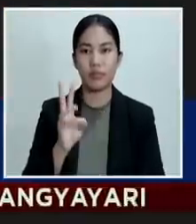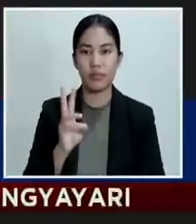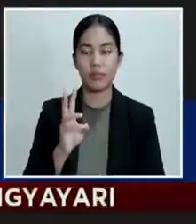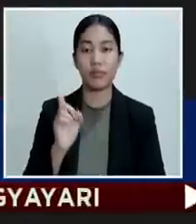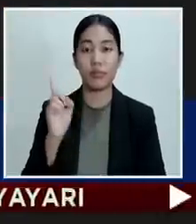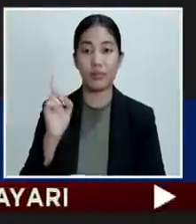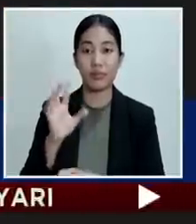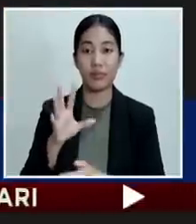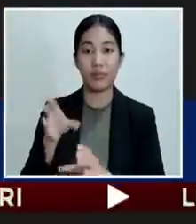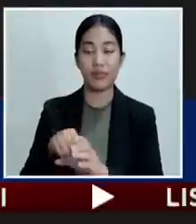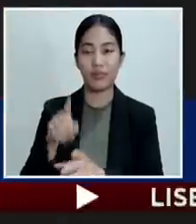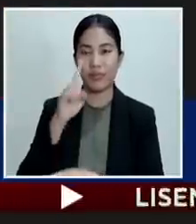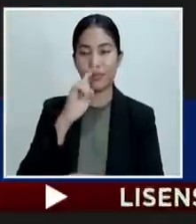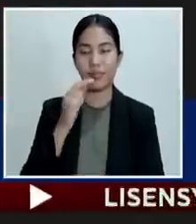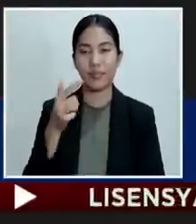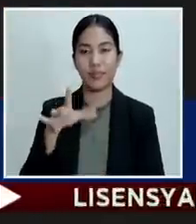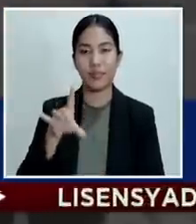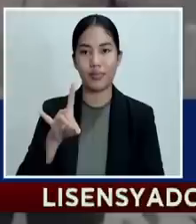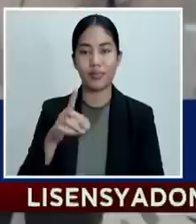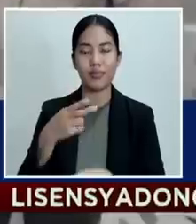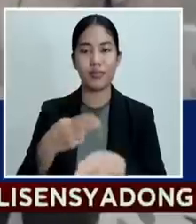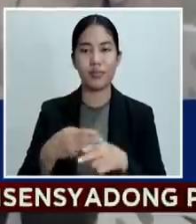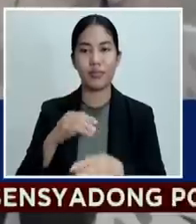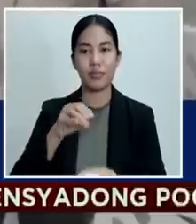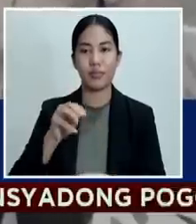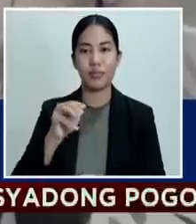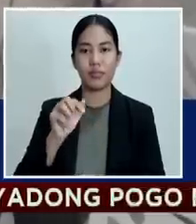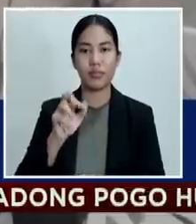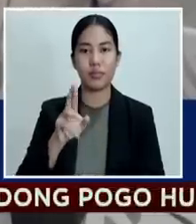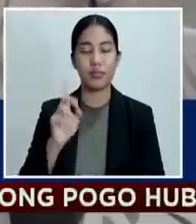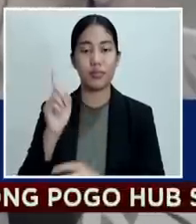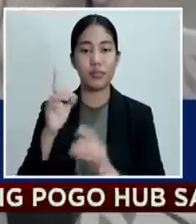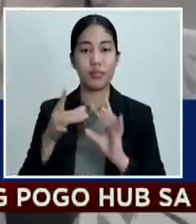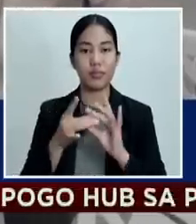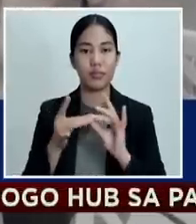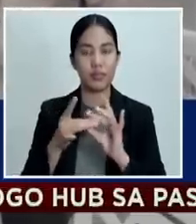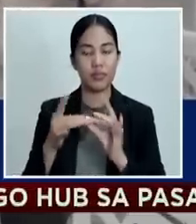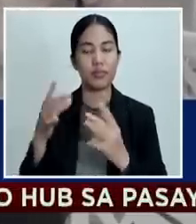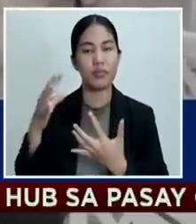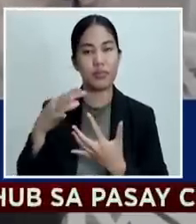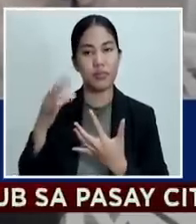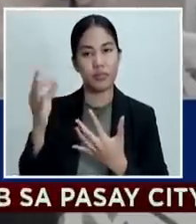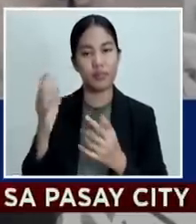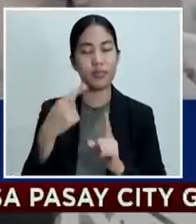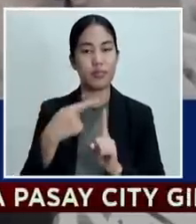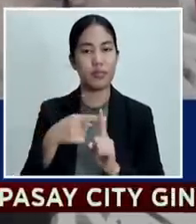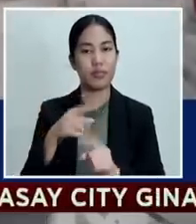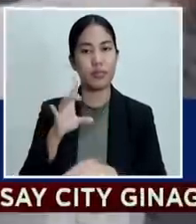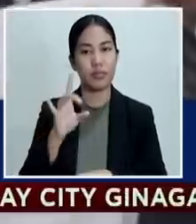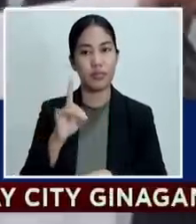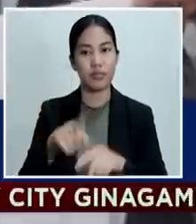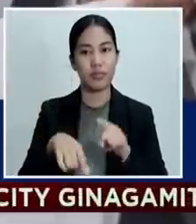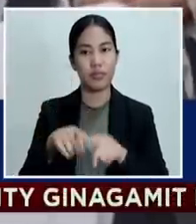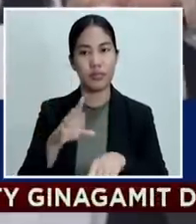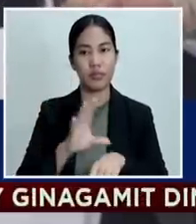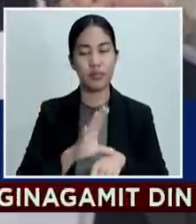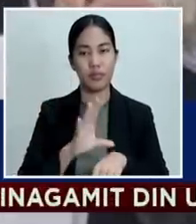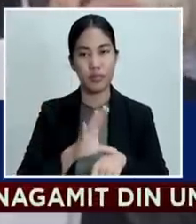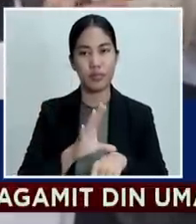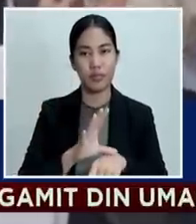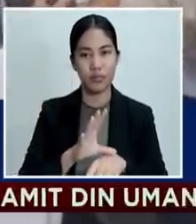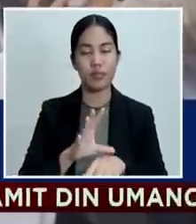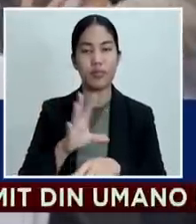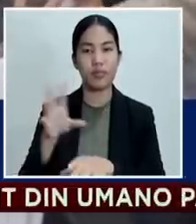ang 28-anyos na si Jomar Andoloy. Kwento niya, napili siya at 8 kaibigan ng kanilang simbahan para maging delegado